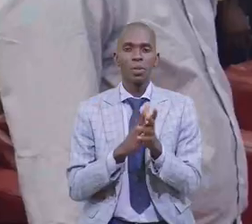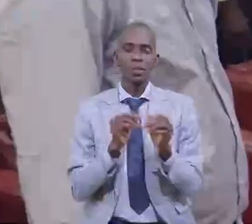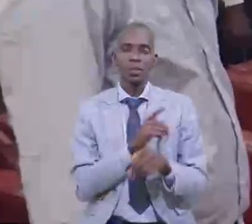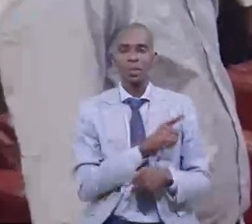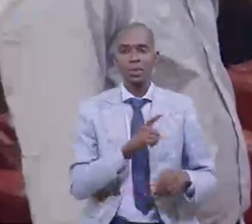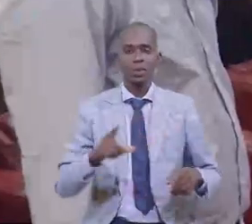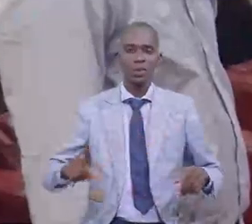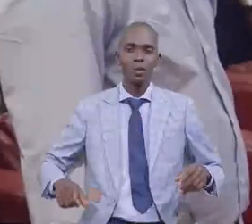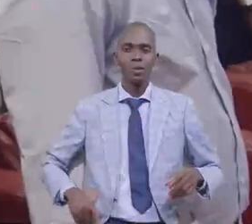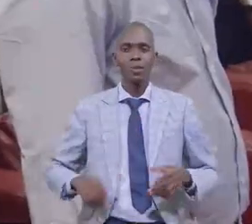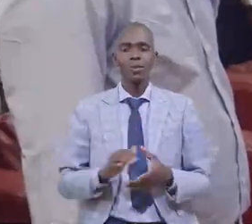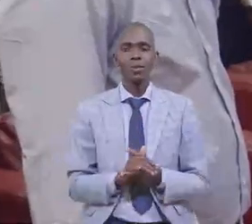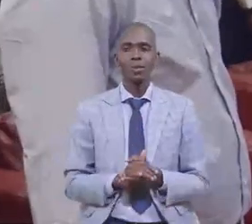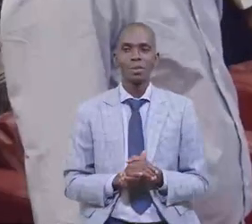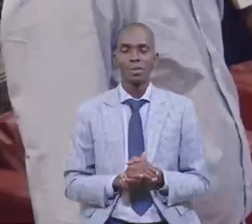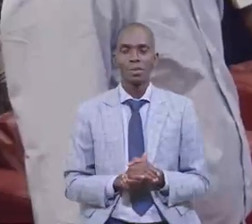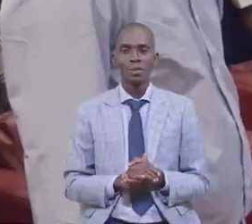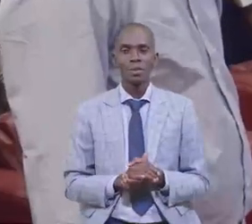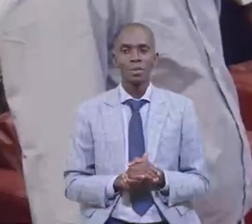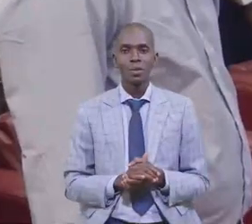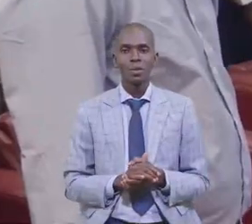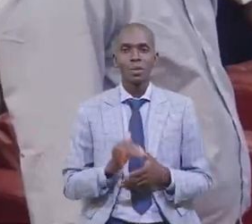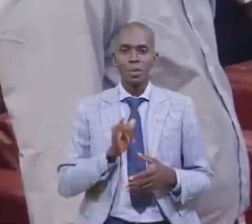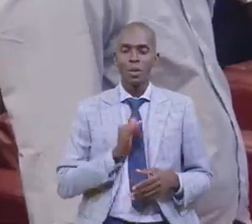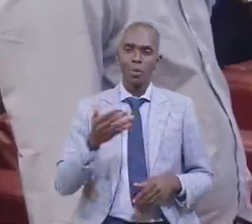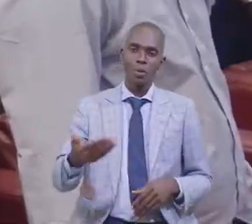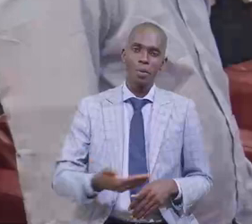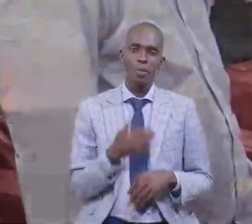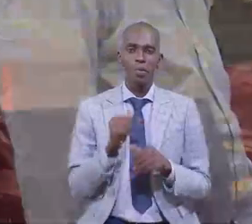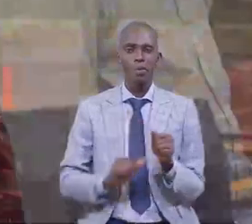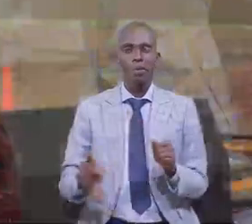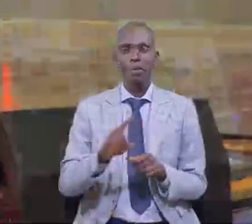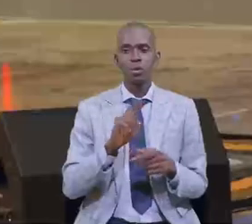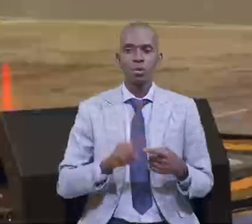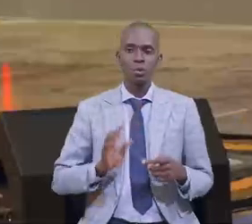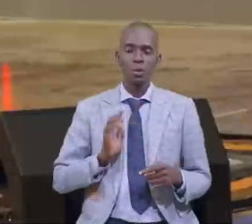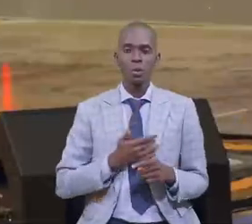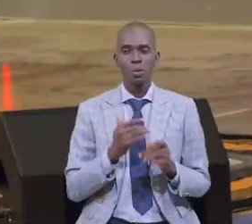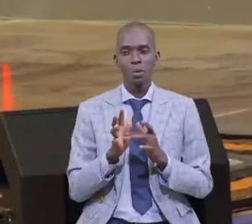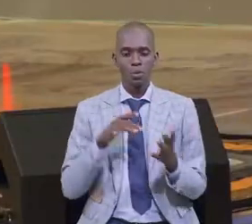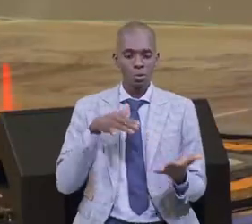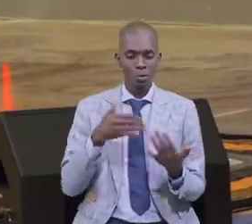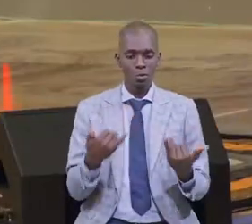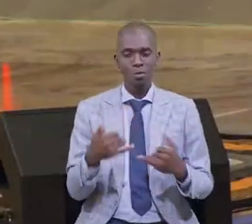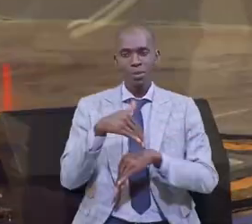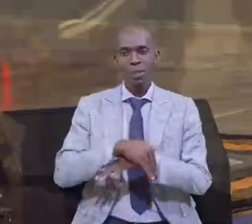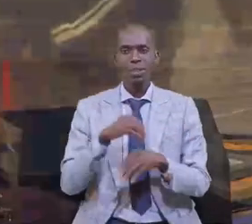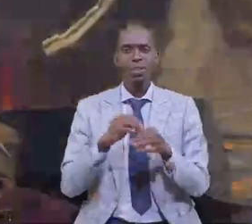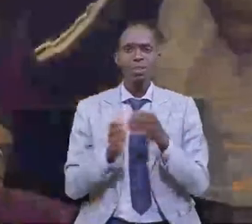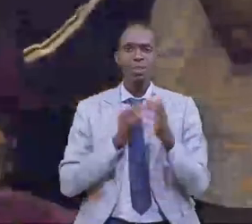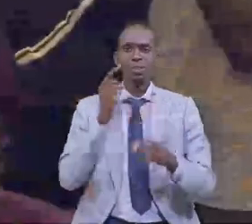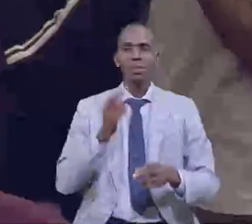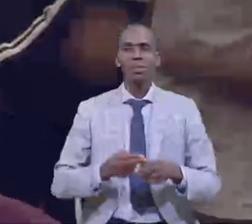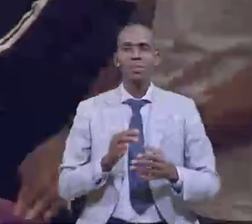Église de Dieu, je dis gloire à Dieu. Vous êtes tous les bienvenus à l'étude biblique de